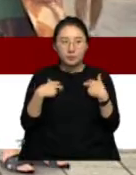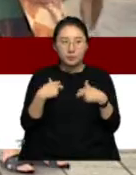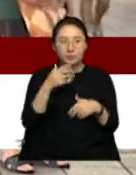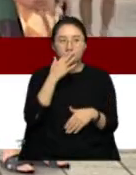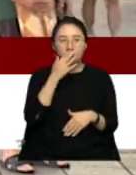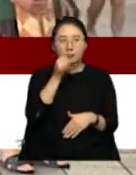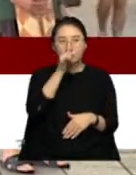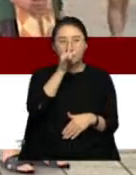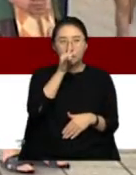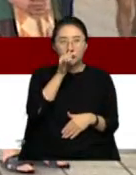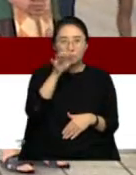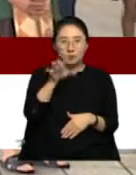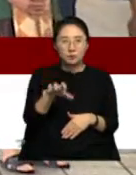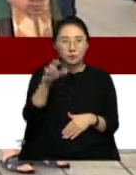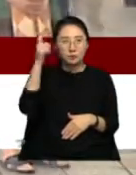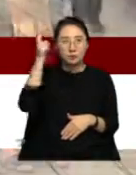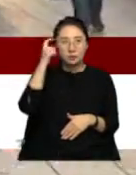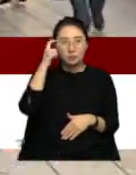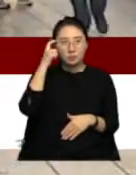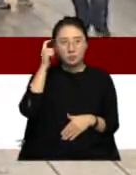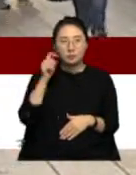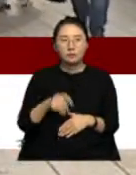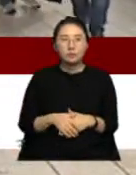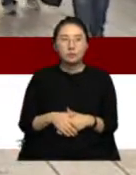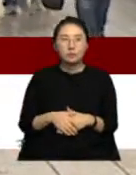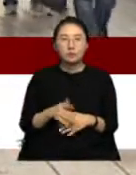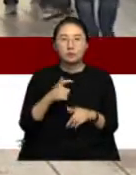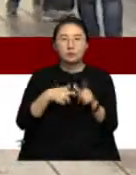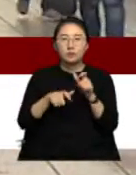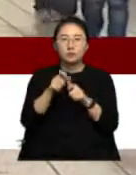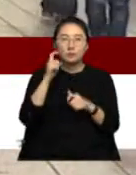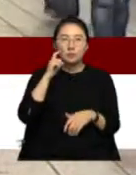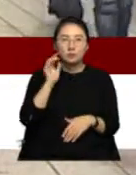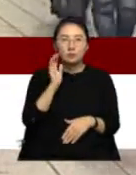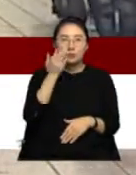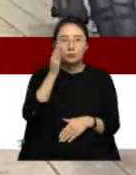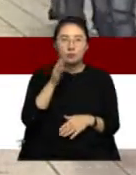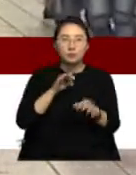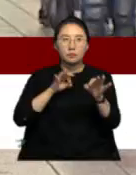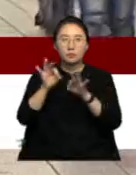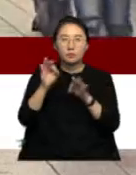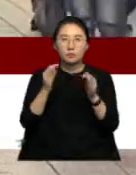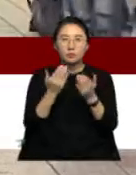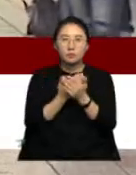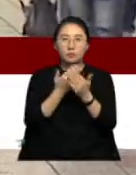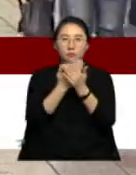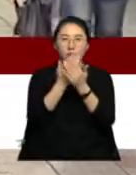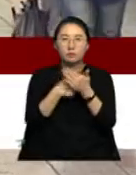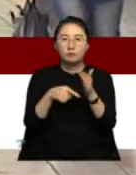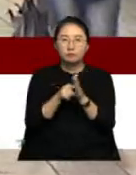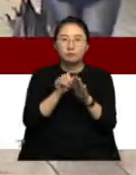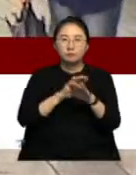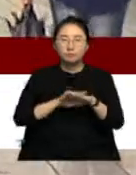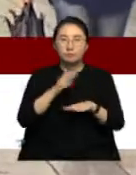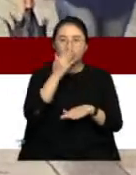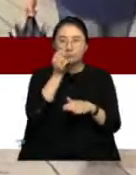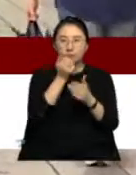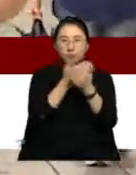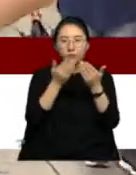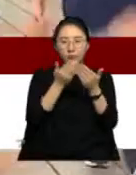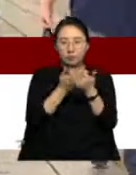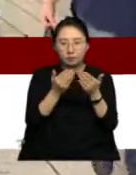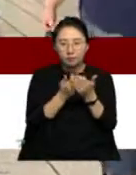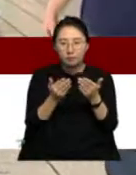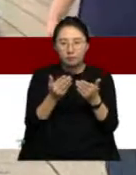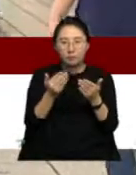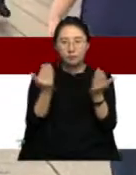어떤 공간이라고 저희는 생각하고 있거든요. 좀 더 아름답게 이 시장을 꾸미기 위해서 저희가 잘 할 수 있는 벽화로 이